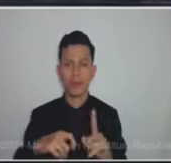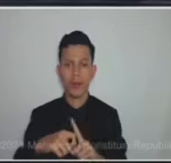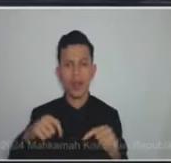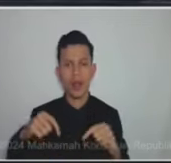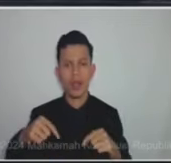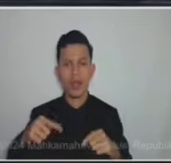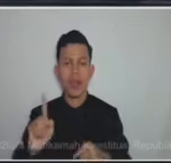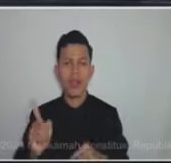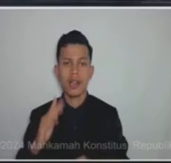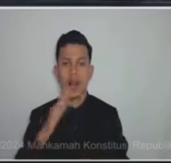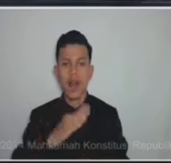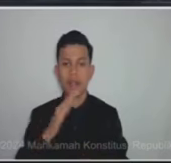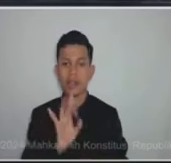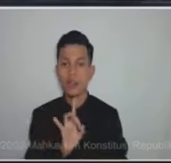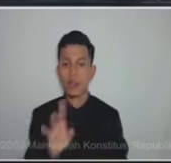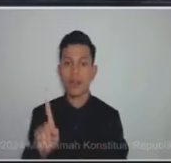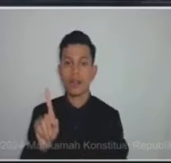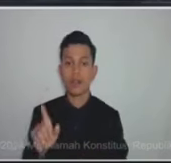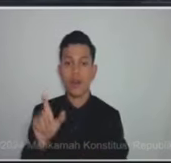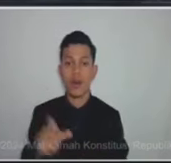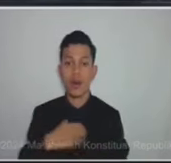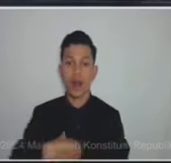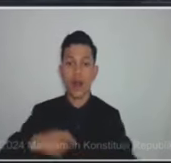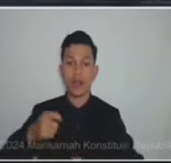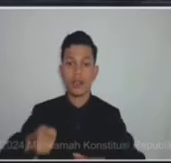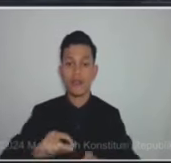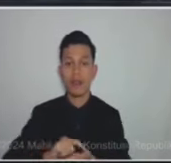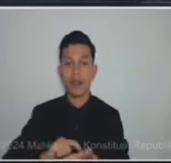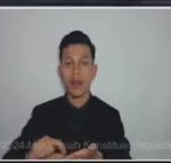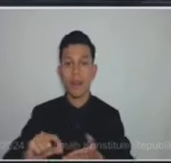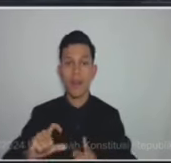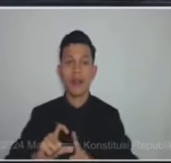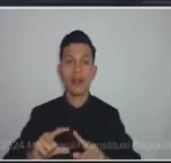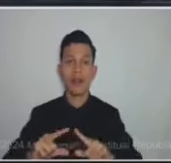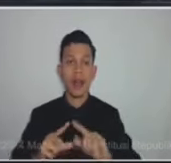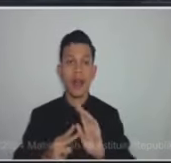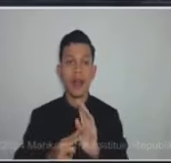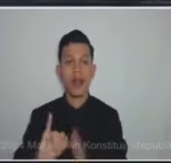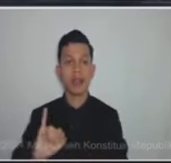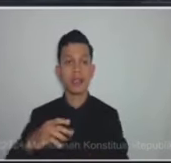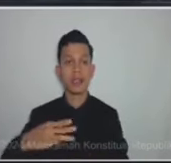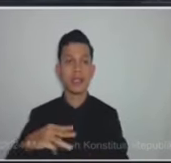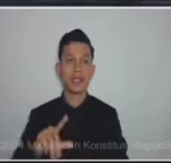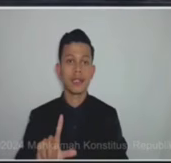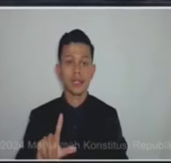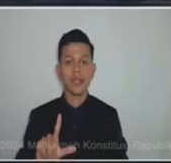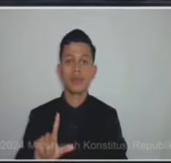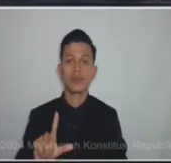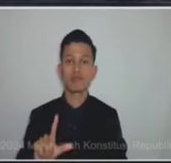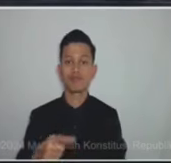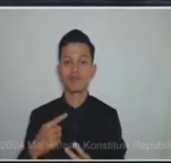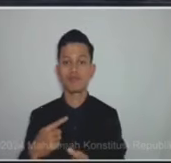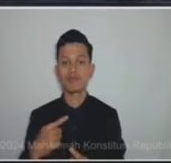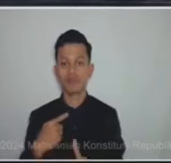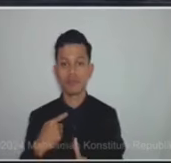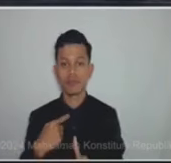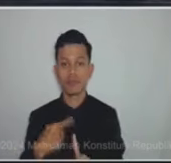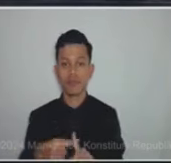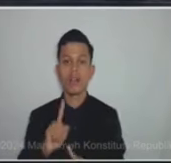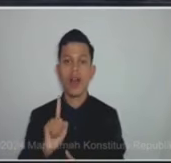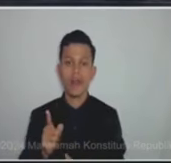dari satu orang hakim konstitusi yaitu Hakim ktiti dan ser terapaend